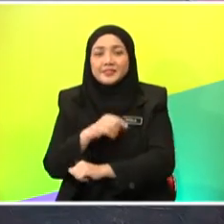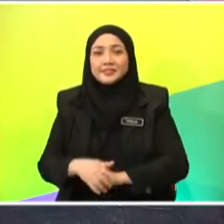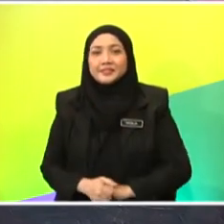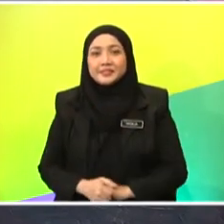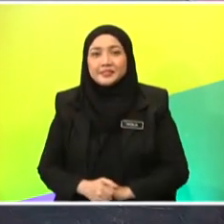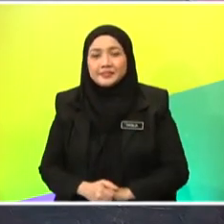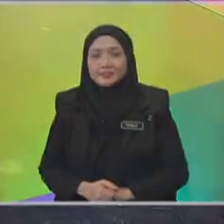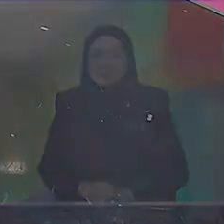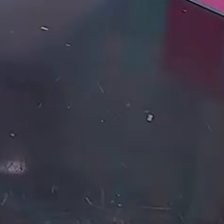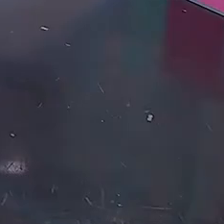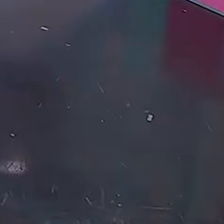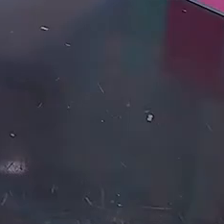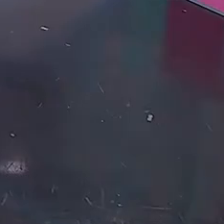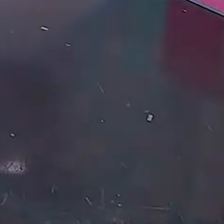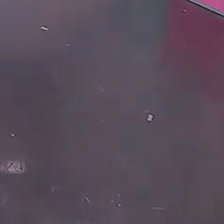pendidikan khas